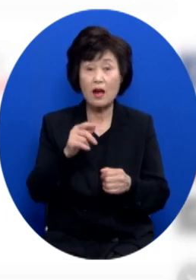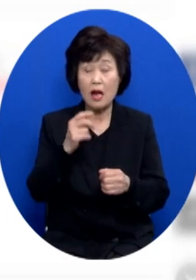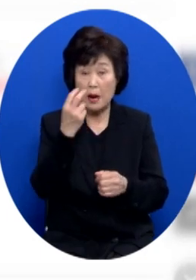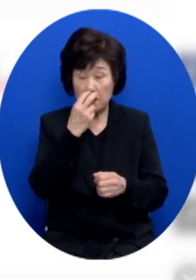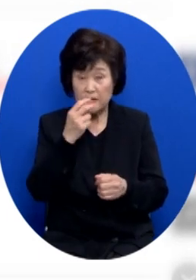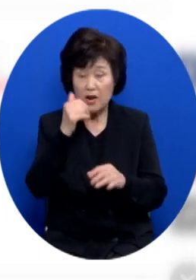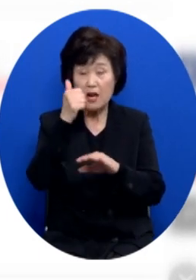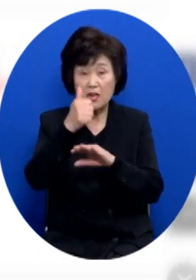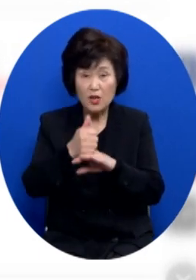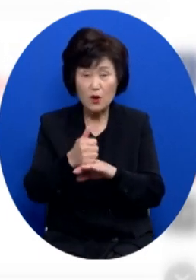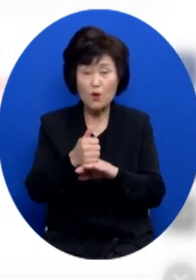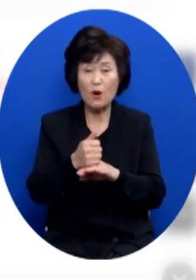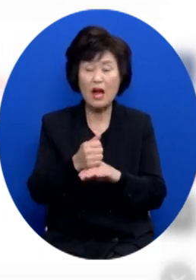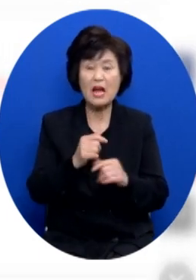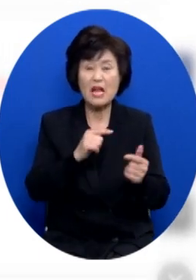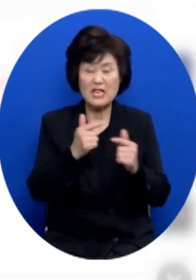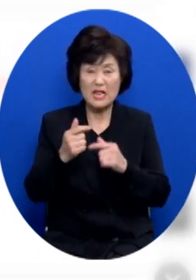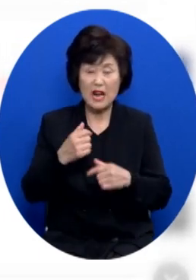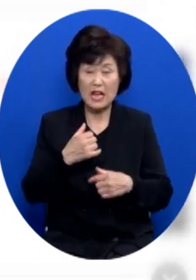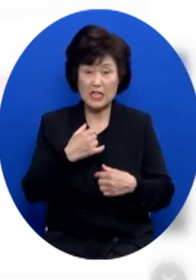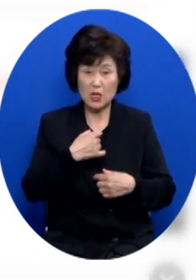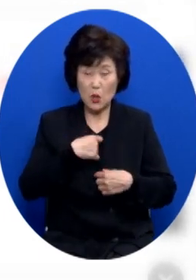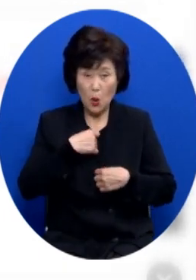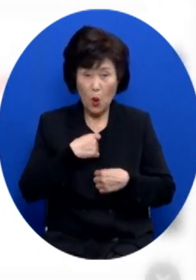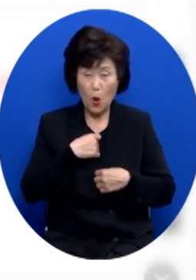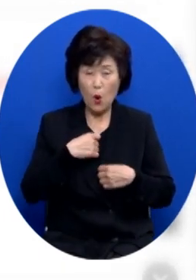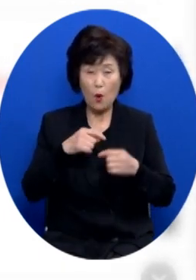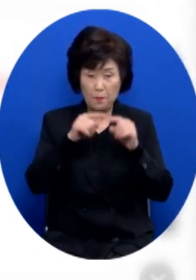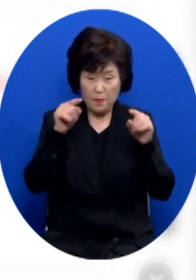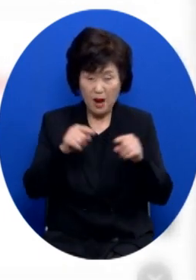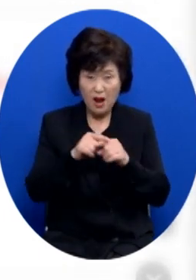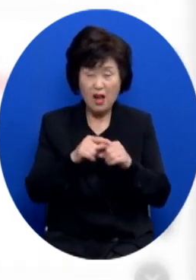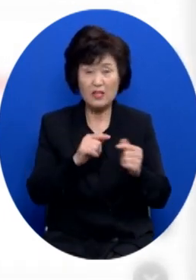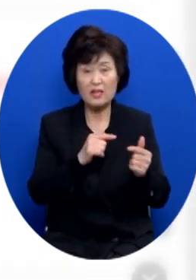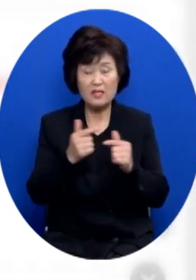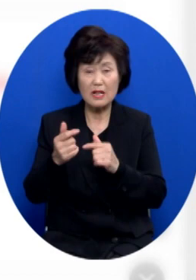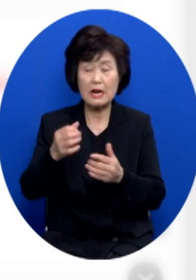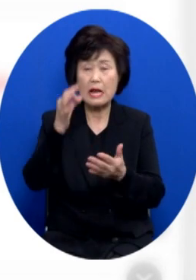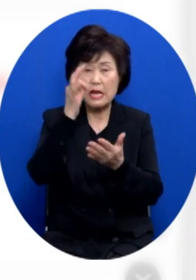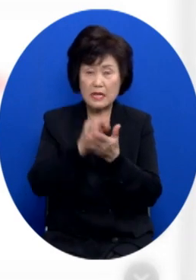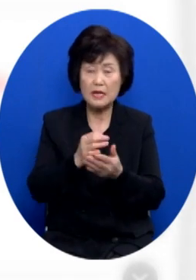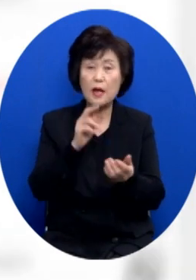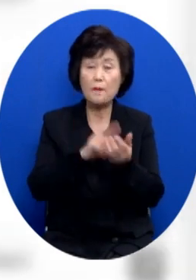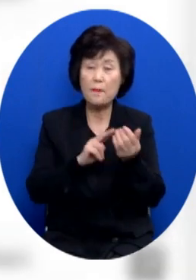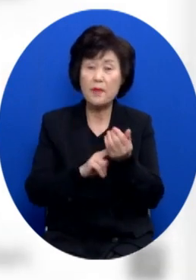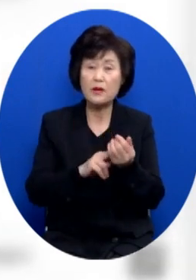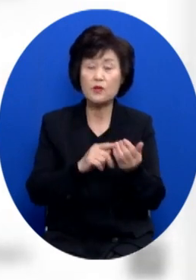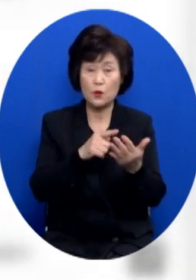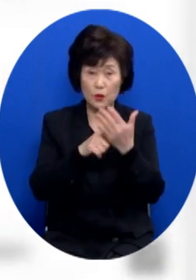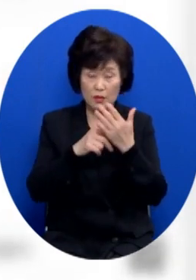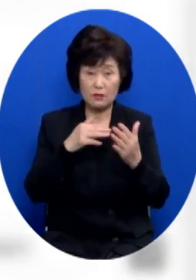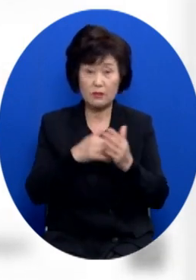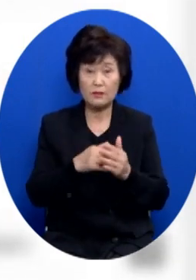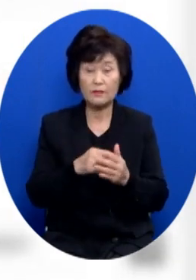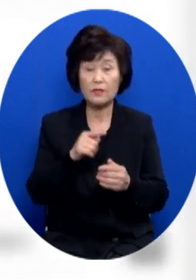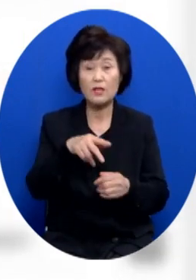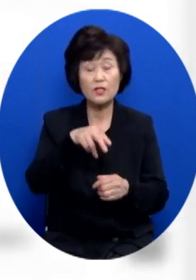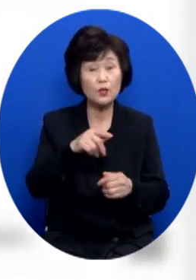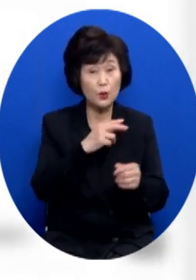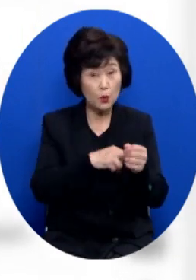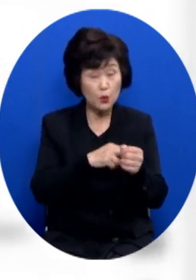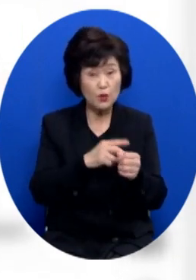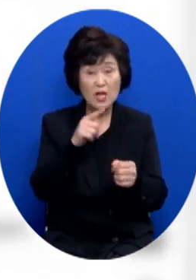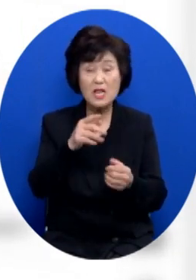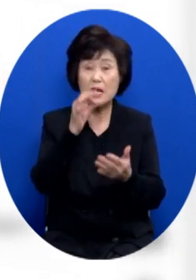포토카드와 펜던트 티셔츠 등 많은 짝퉁 상품을 초저가로 판매하고 있는 것으로 나타났습니다 서교수는이